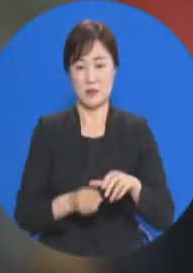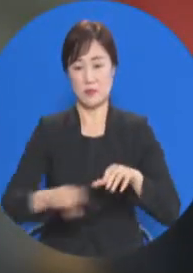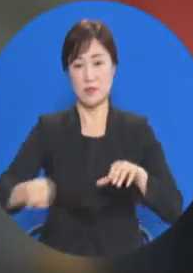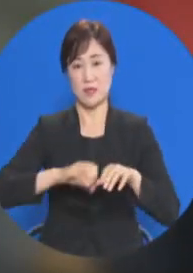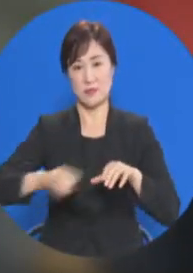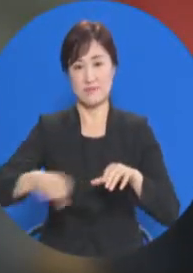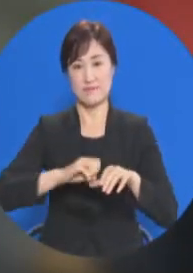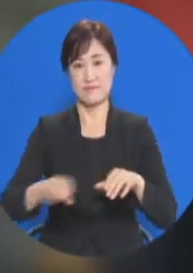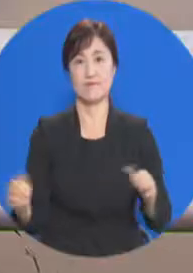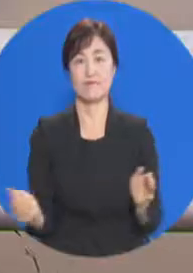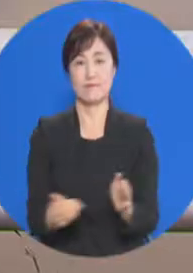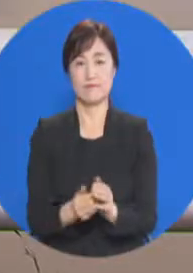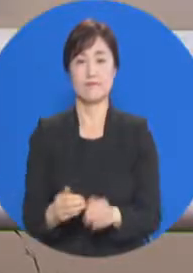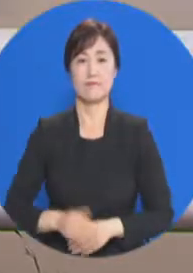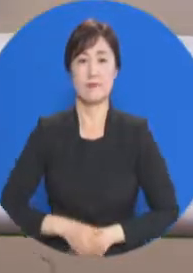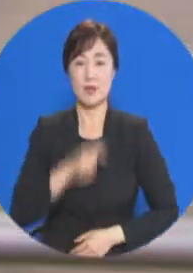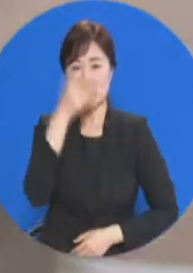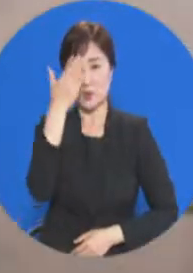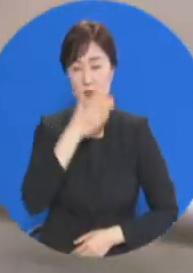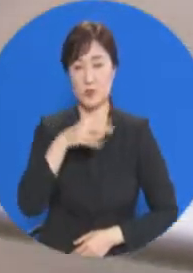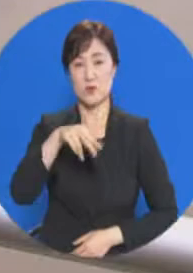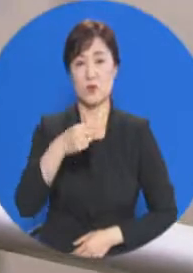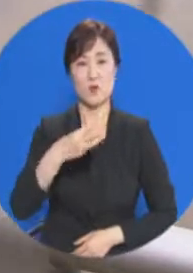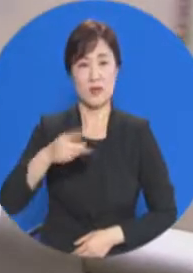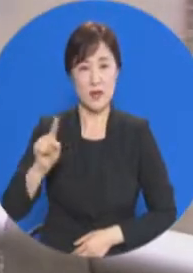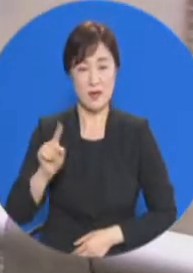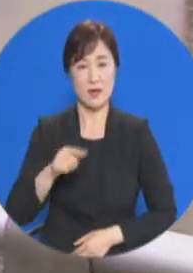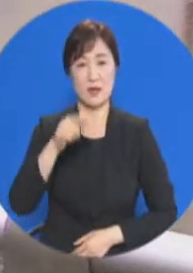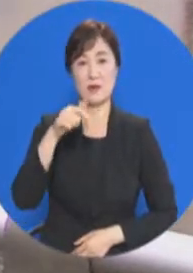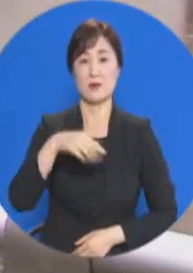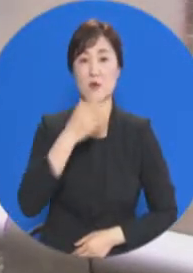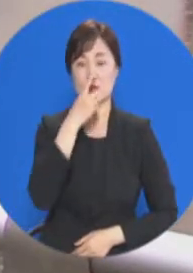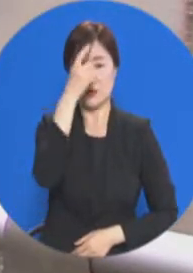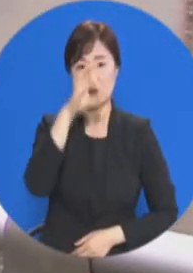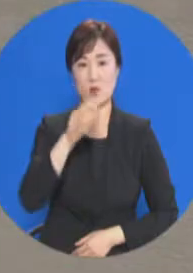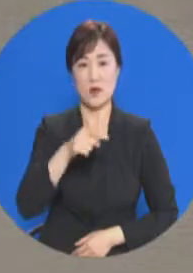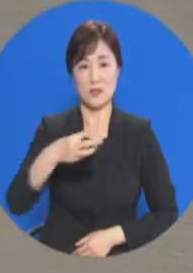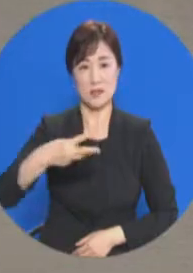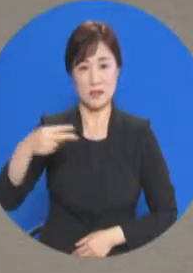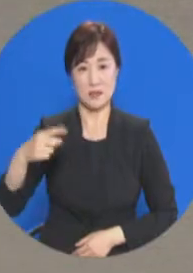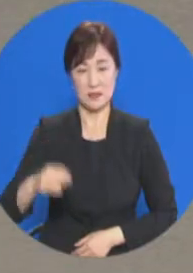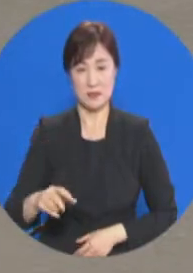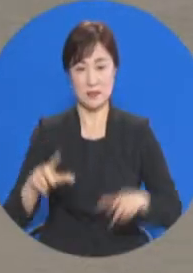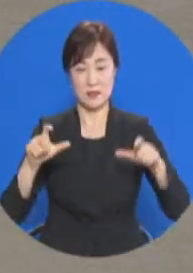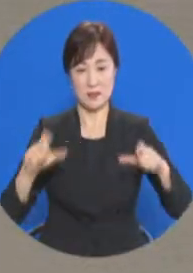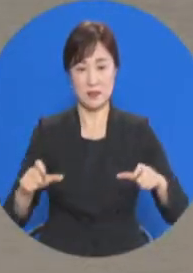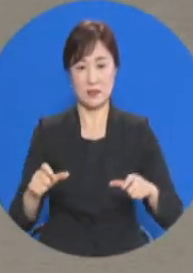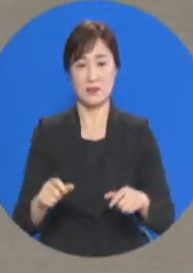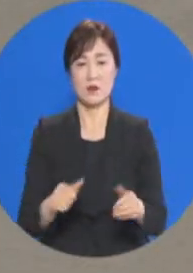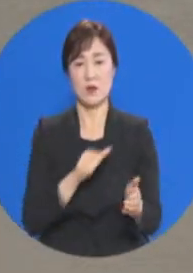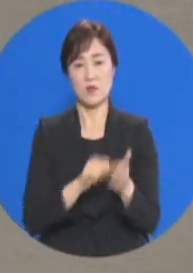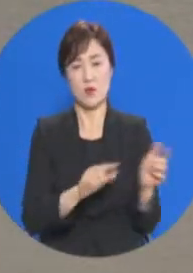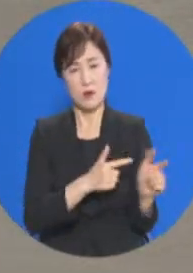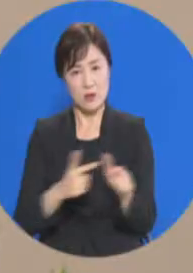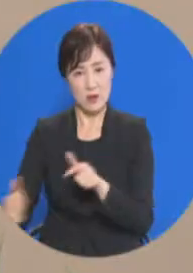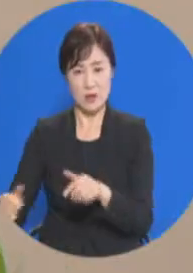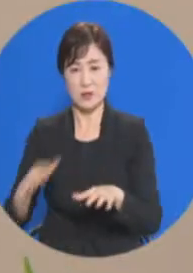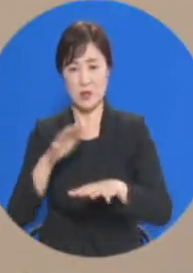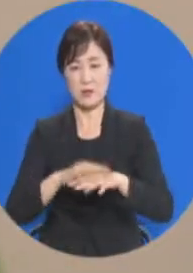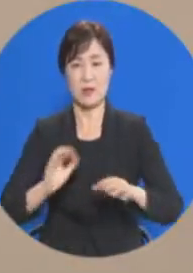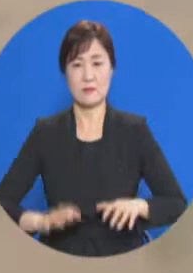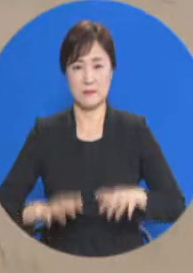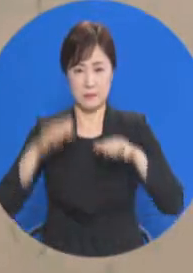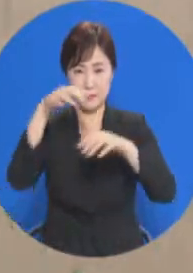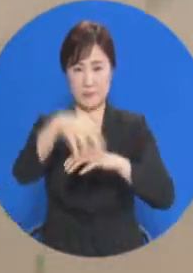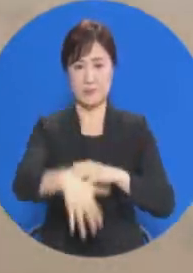작업이 이뤄졌습니다. 여수시 소라면 관기리와 순천시 월등면 등에서는 농수로의 이물질로 인해 농지가